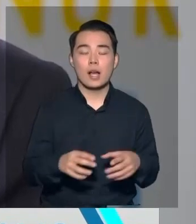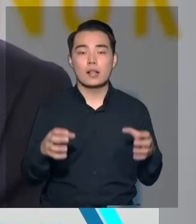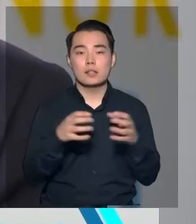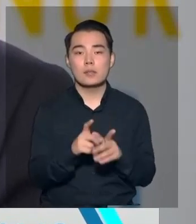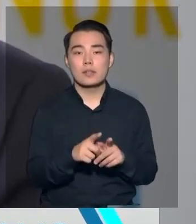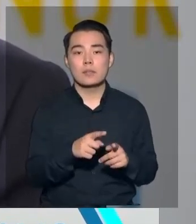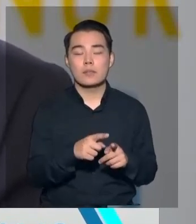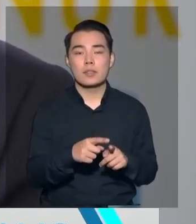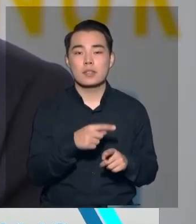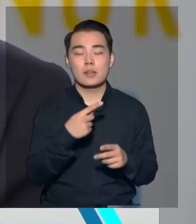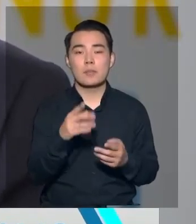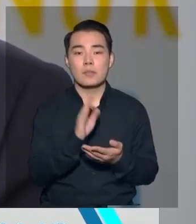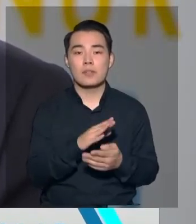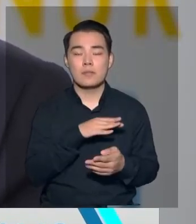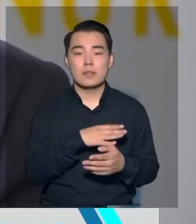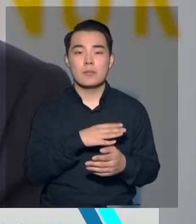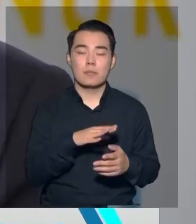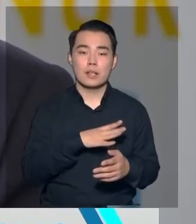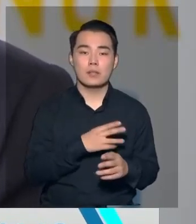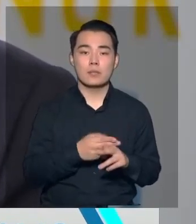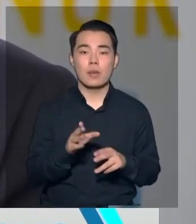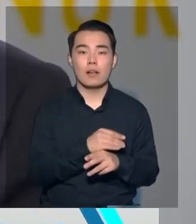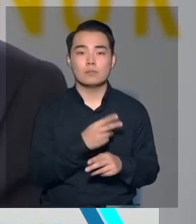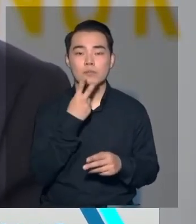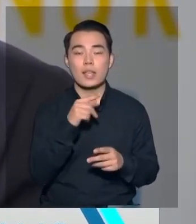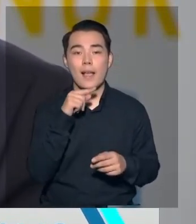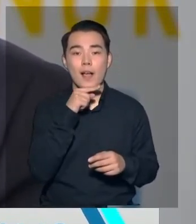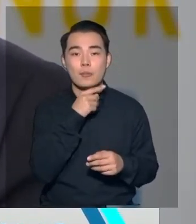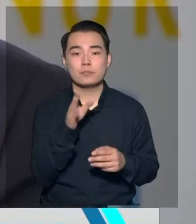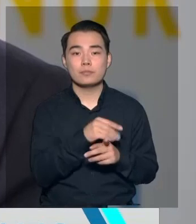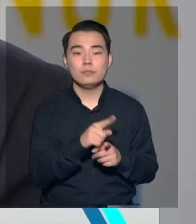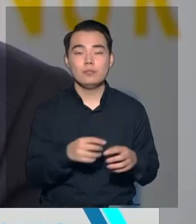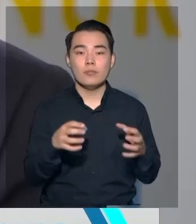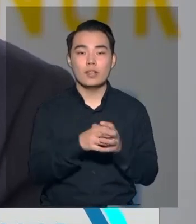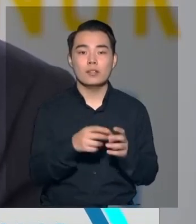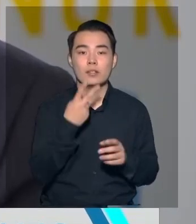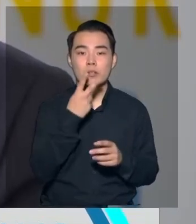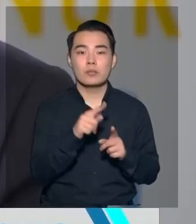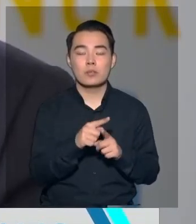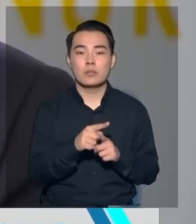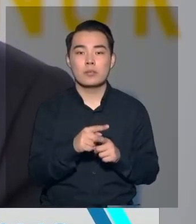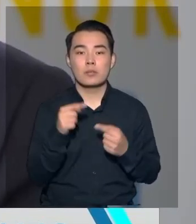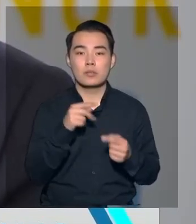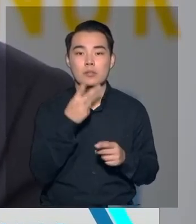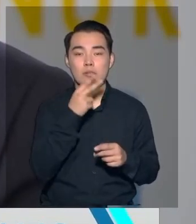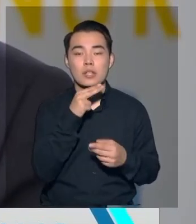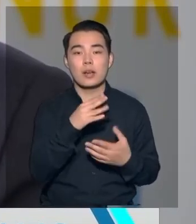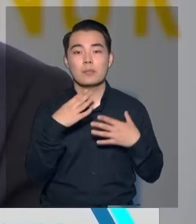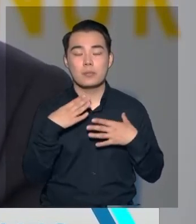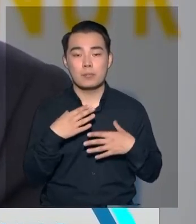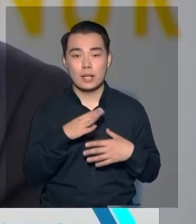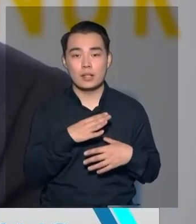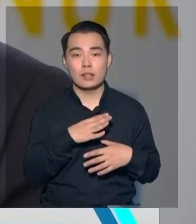кемшілігі, саяси монополизмнің орнауы, ол енді бүкіл экономикамызға, саясатымызға теріс ықпалын тигізген, енді бәрімізді көзіміз жеттік